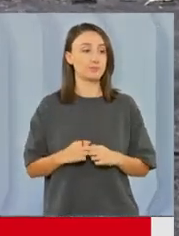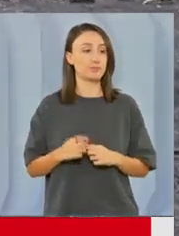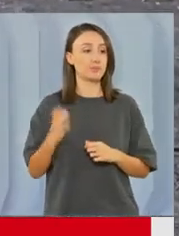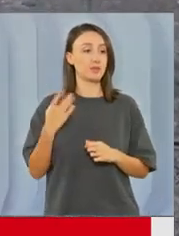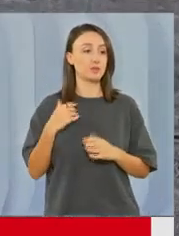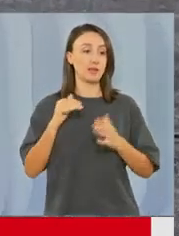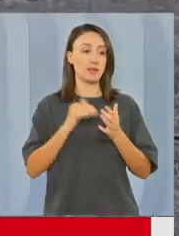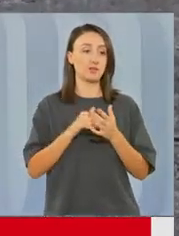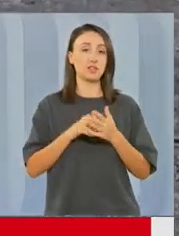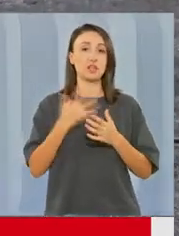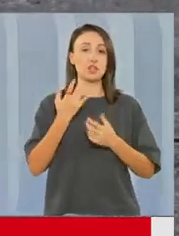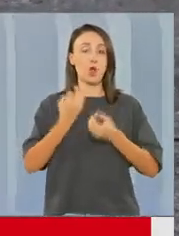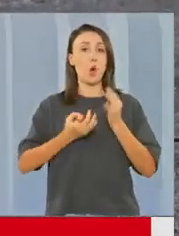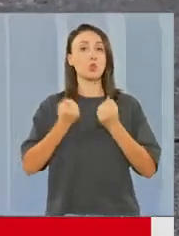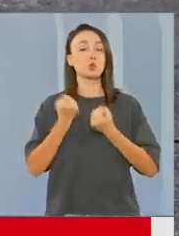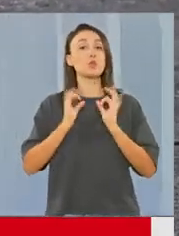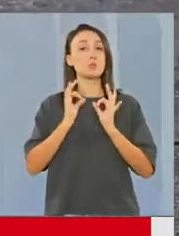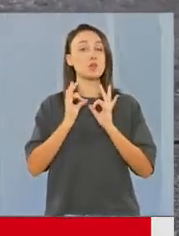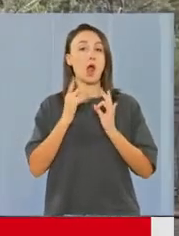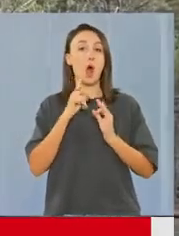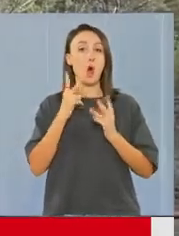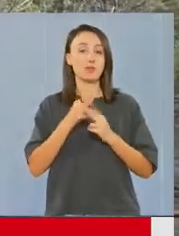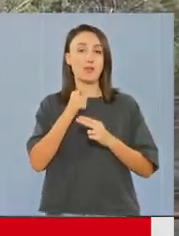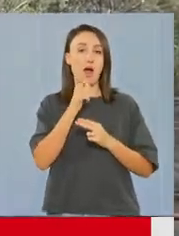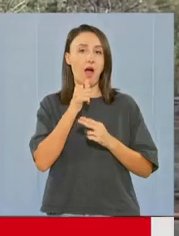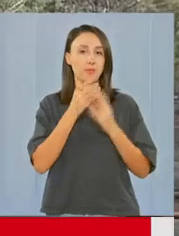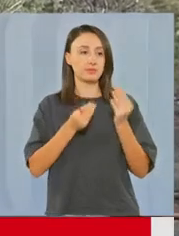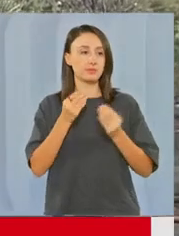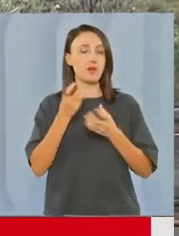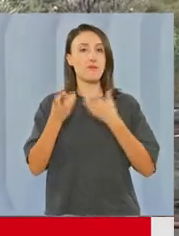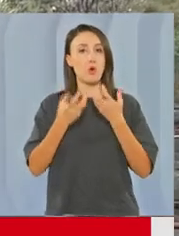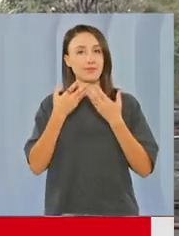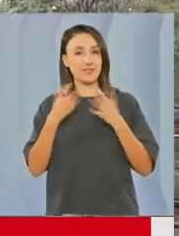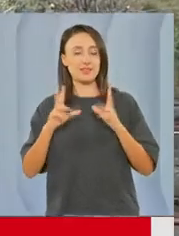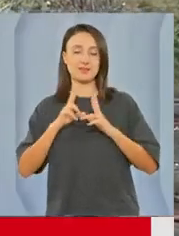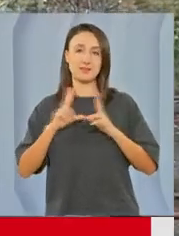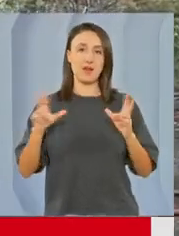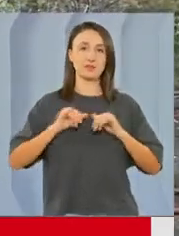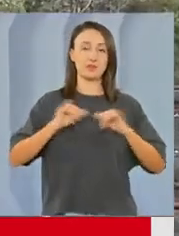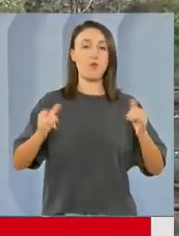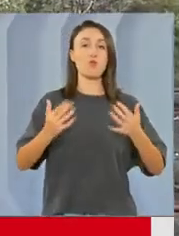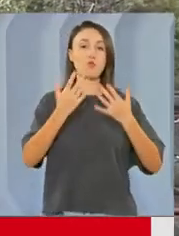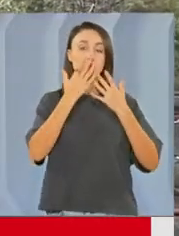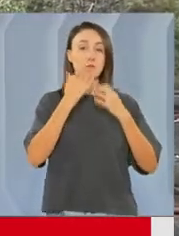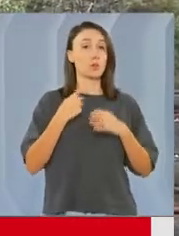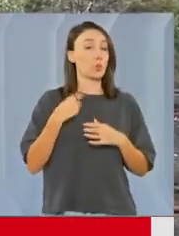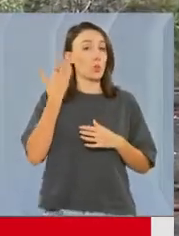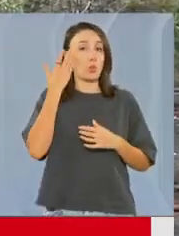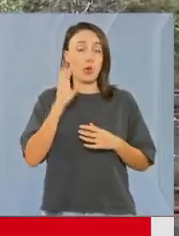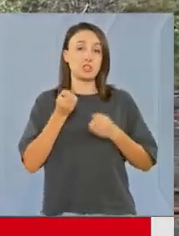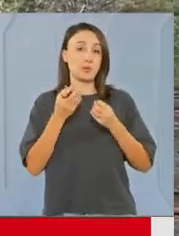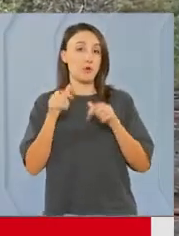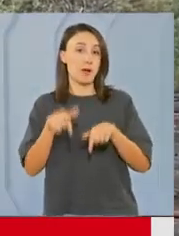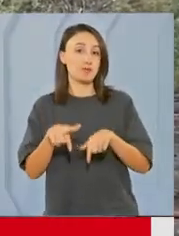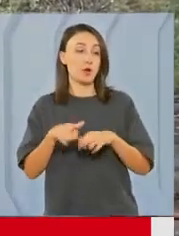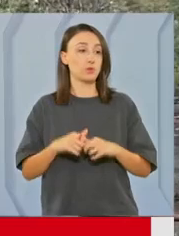fost nevoie de 5 autospeciale de stingere. Ardere cu flacără deschisă violentă și degajări mari de fum. Nu cunoaștem date la